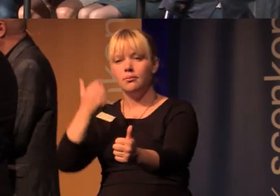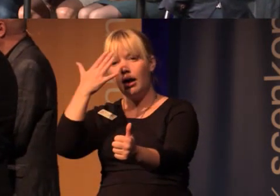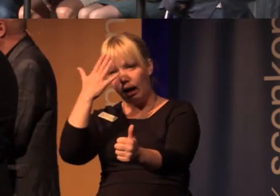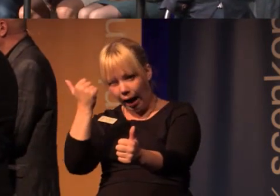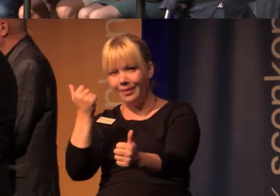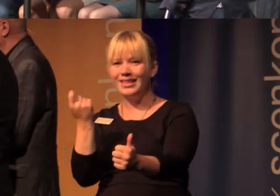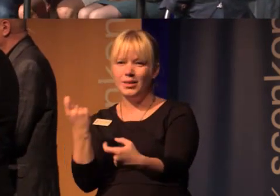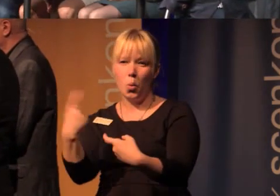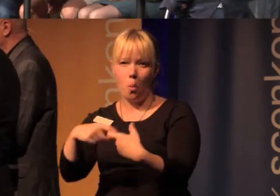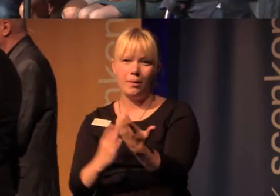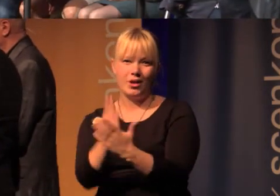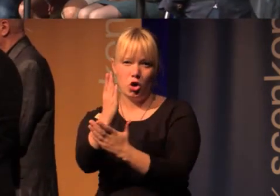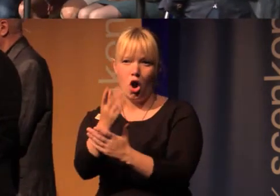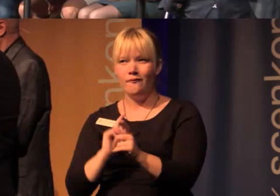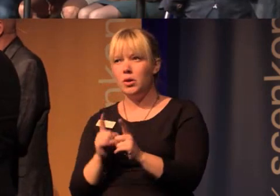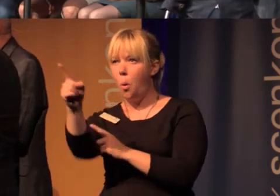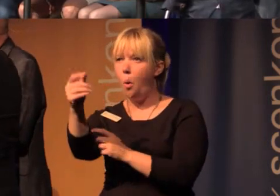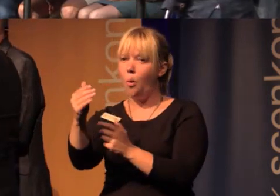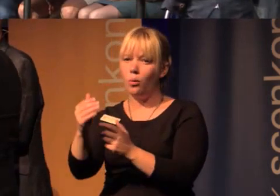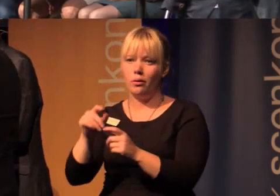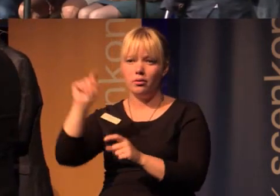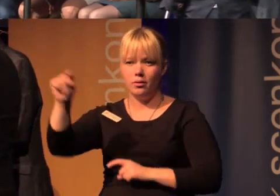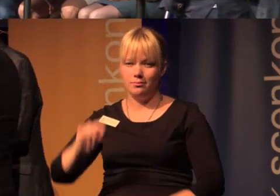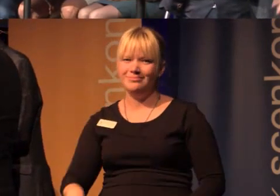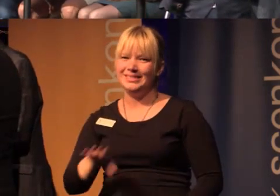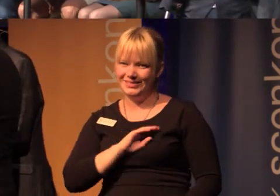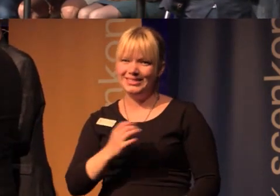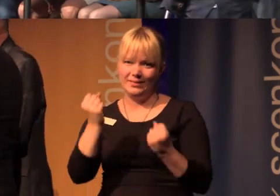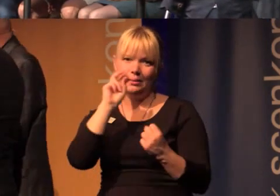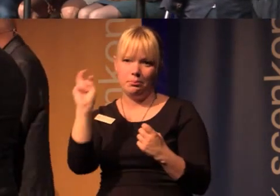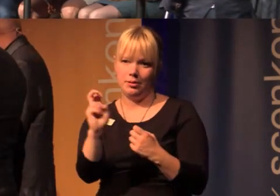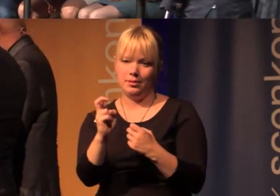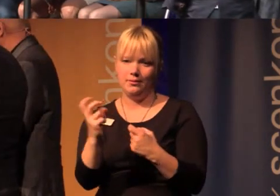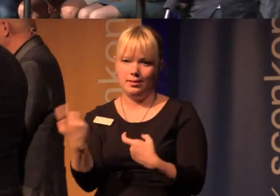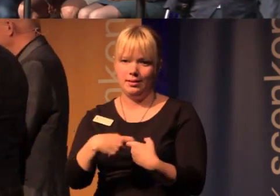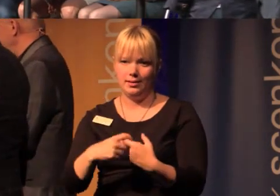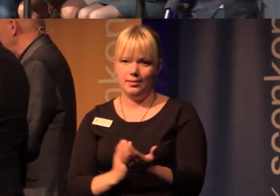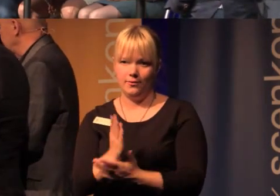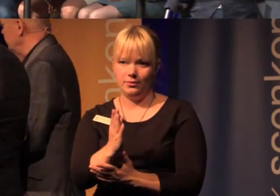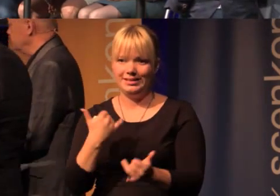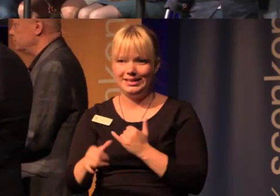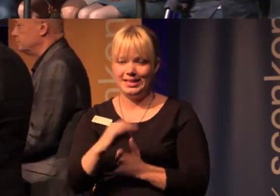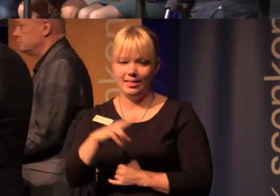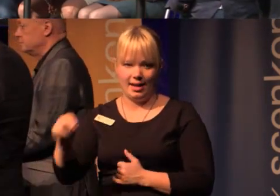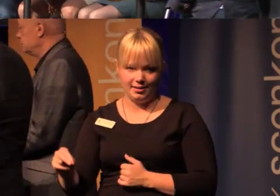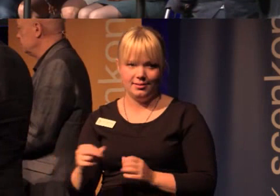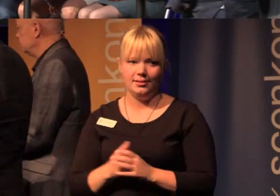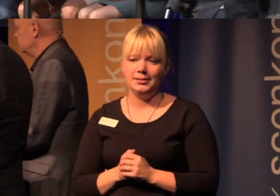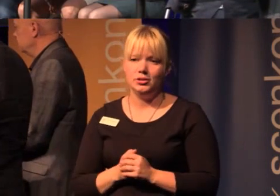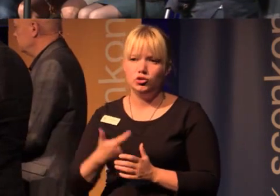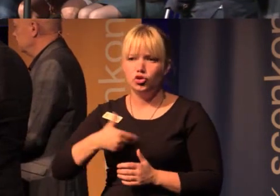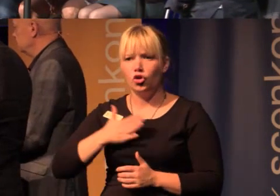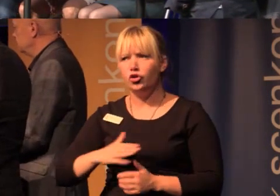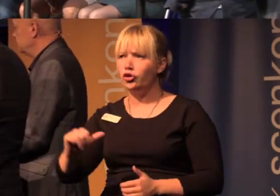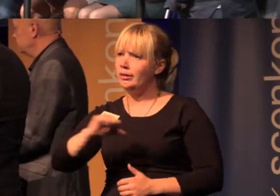till ett geografiskt avstånd. Så jag tror att det finns ett perspektiv där som är viktigt. Så sist ut, Hanna, varsågod. Jag tycker att det är